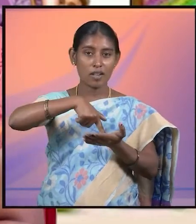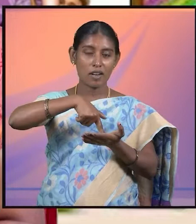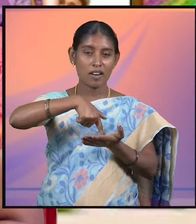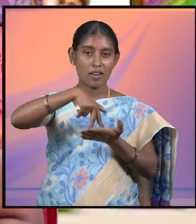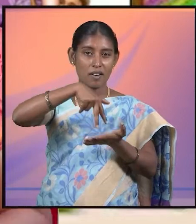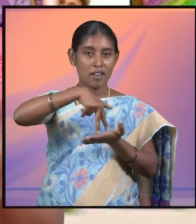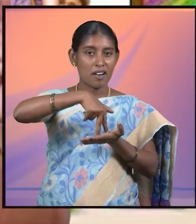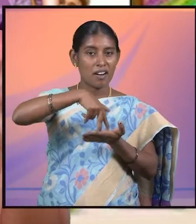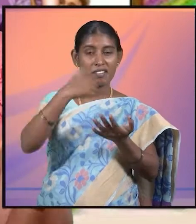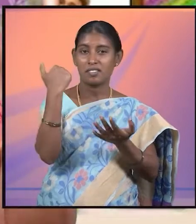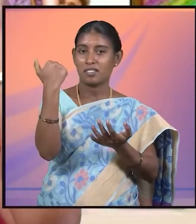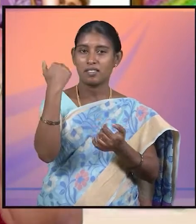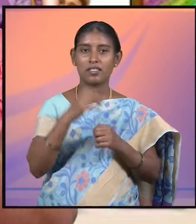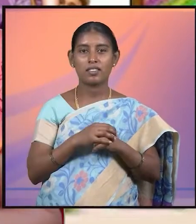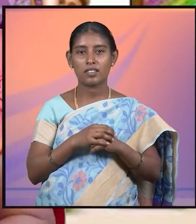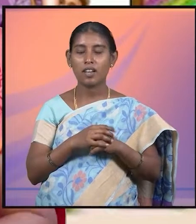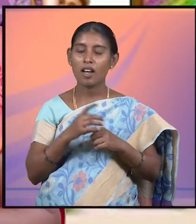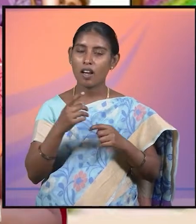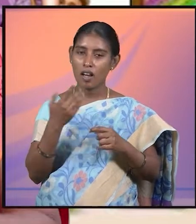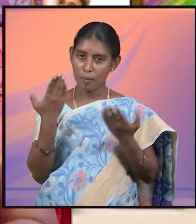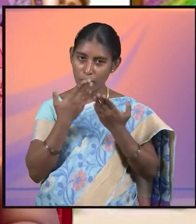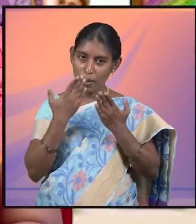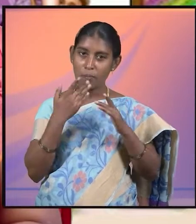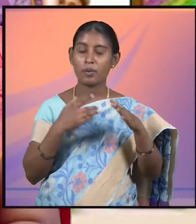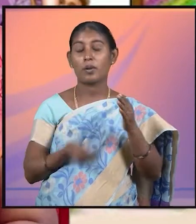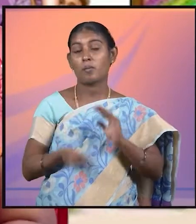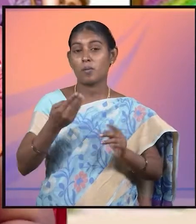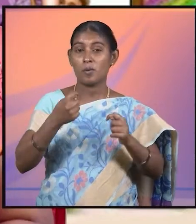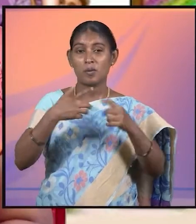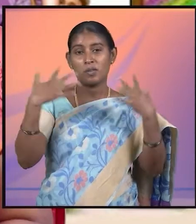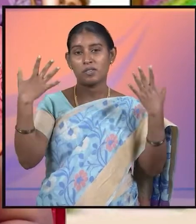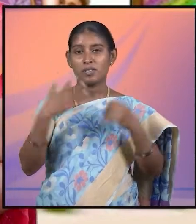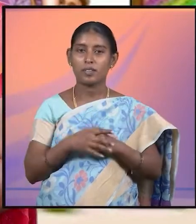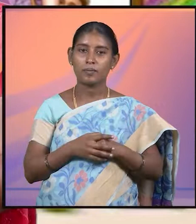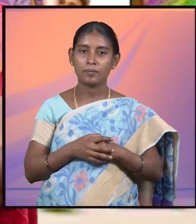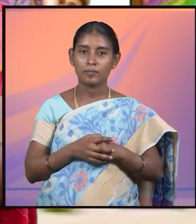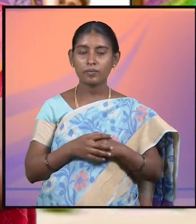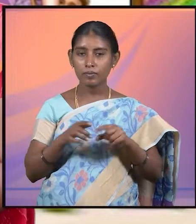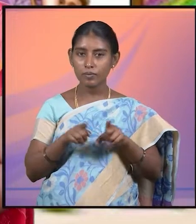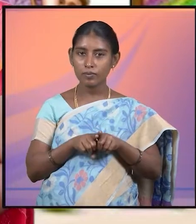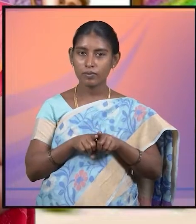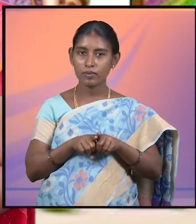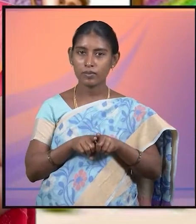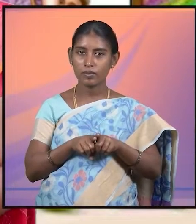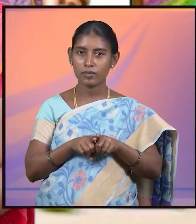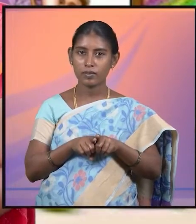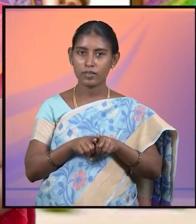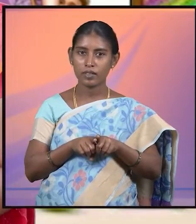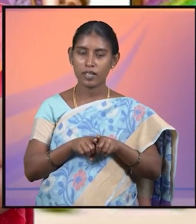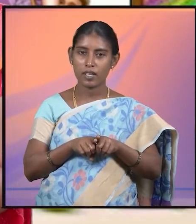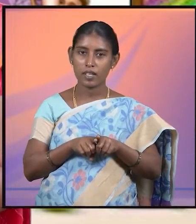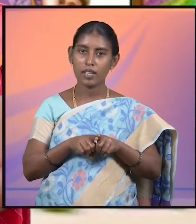பெரும் செல்வம் கல்வி மட்டுமே என்பதை உணர முடிகிறதல்லவா மாணவர்களே? மேலும்